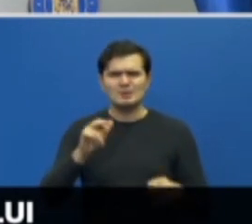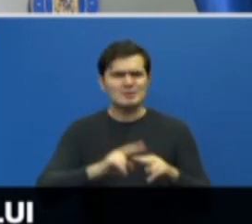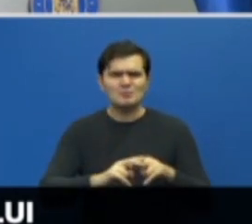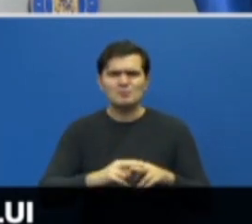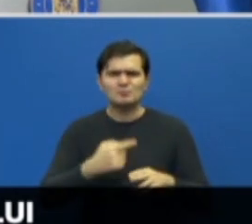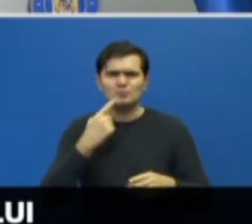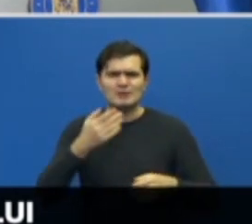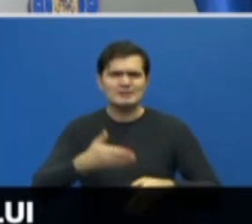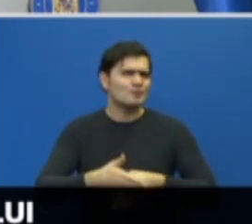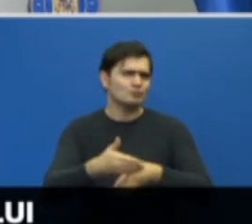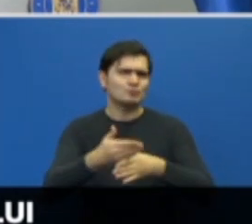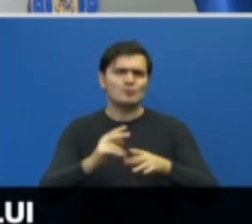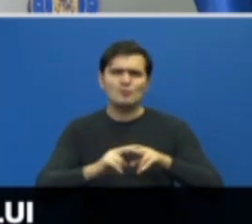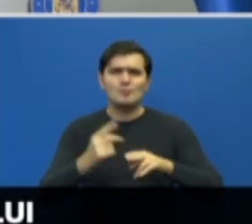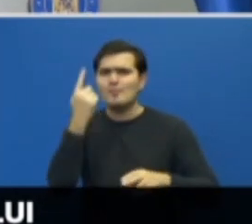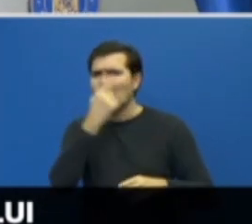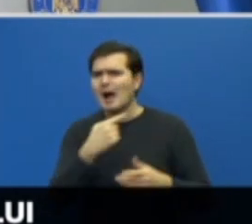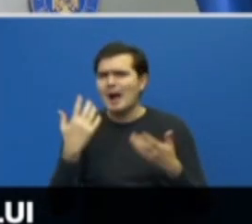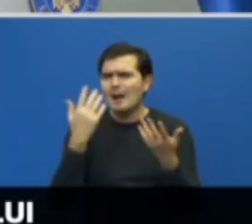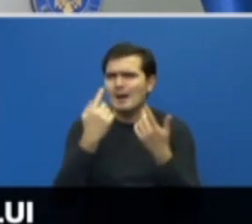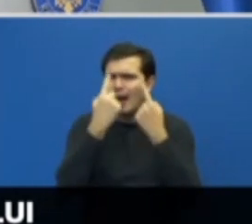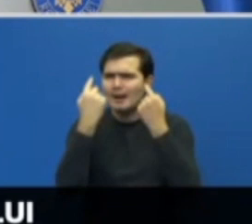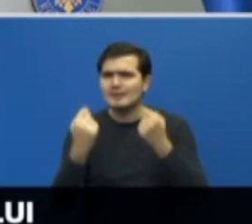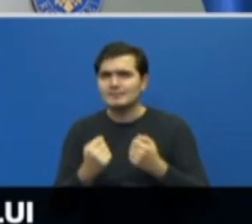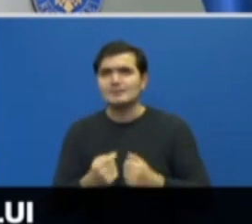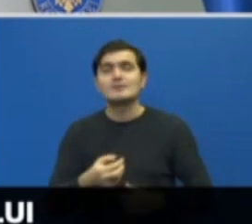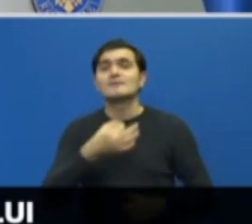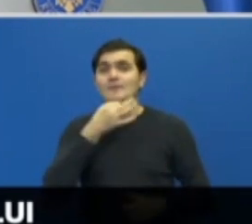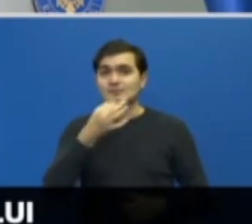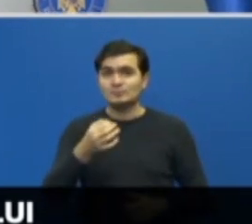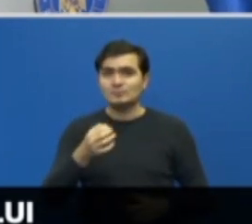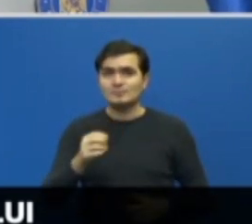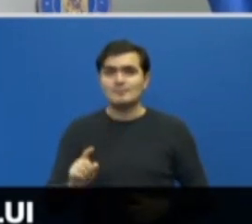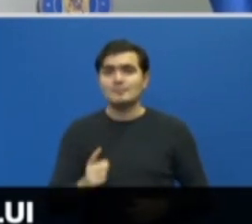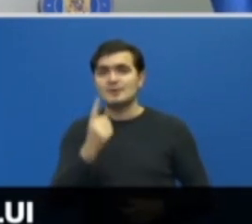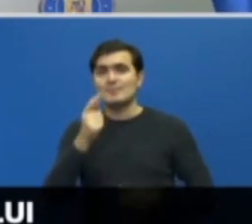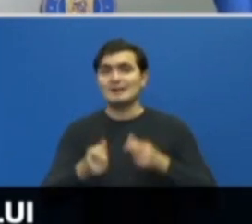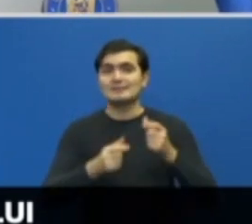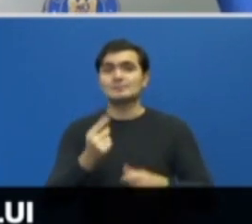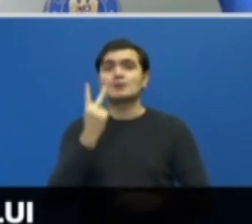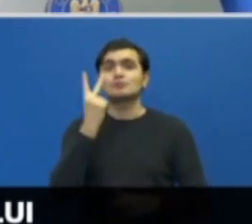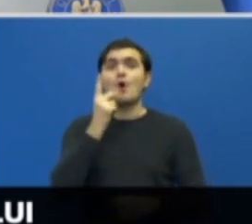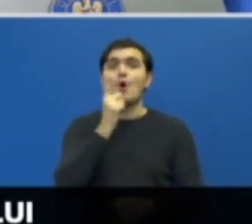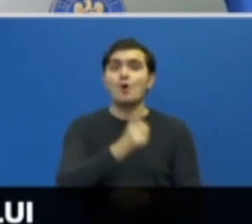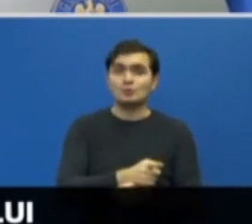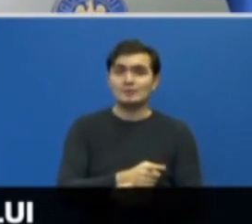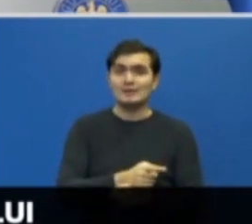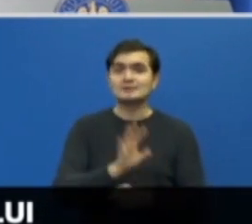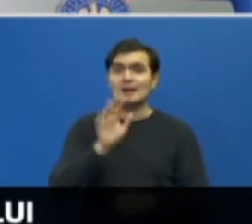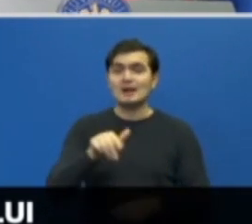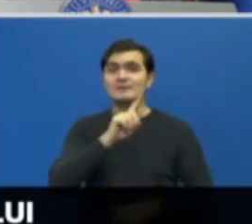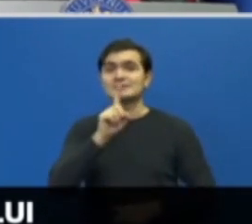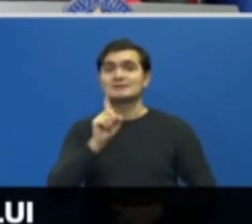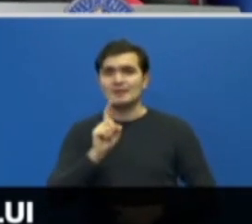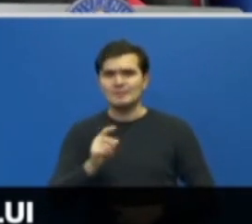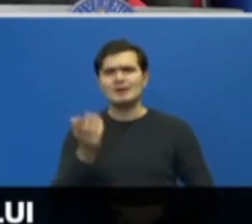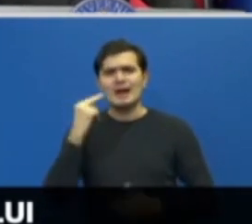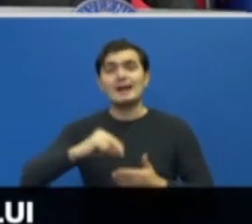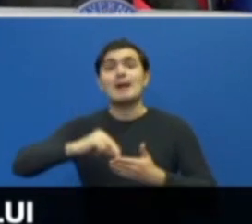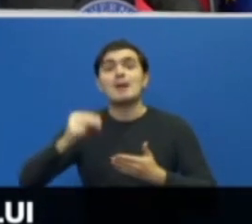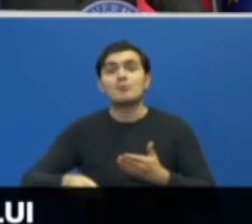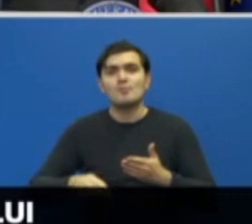ajutor? Vă explic, am spus întâi de primele cele două ordonanțe. Dacă aveți întrebări, aș vrea pe cele două ordonanțe deja